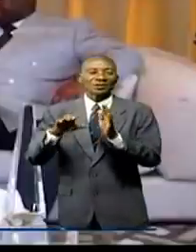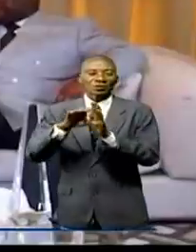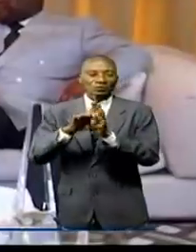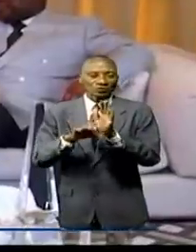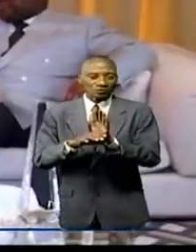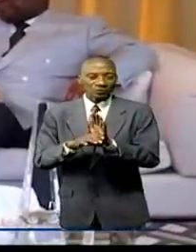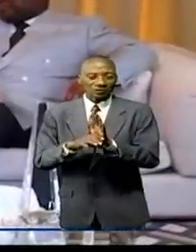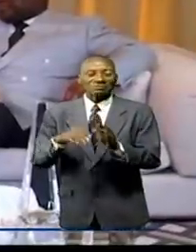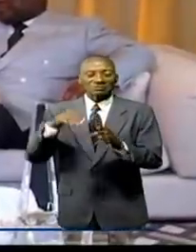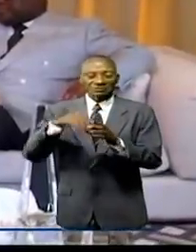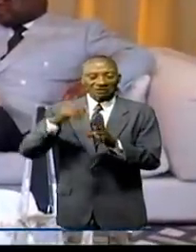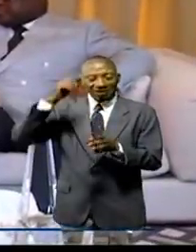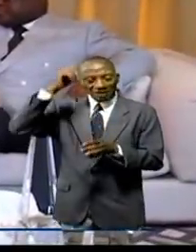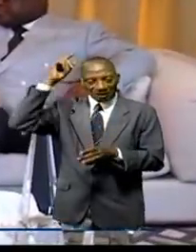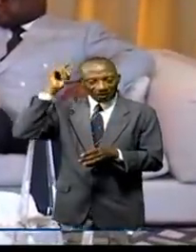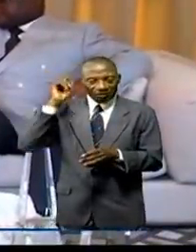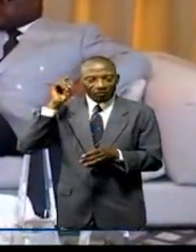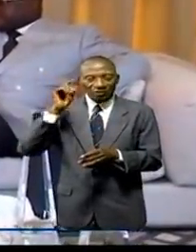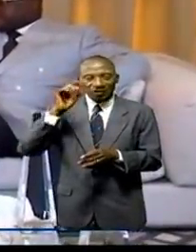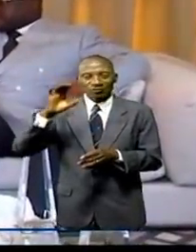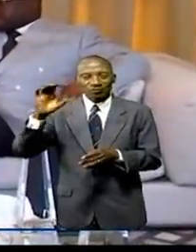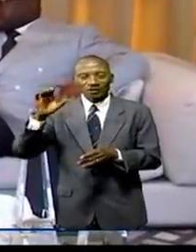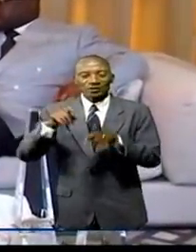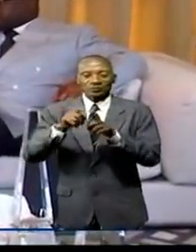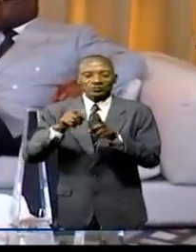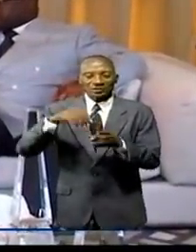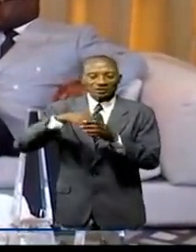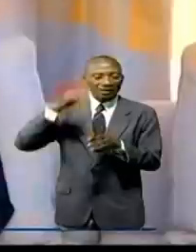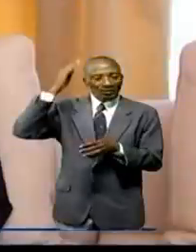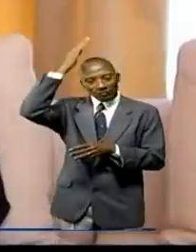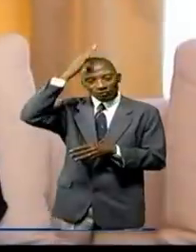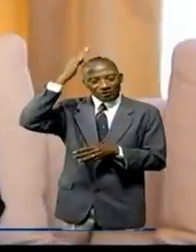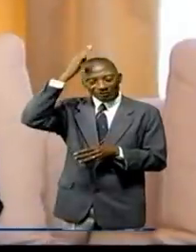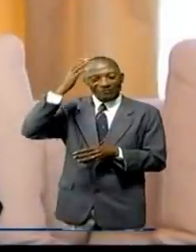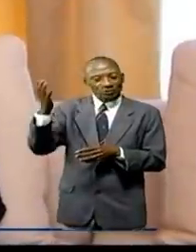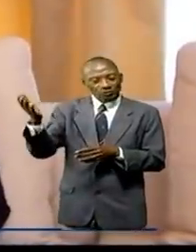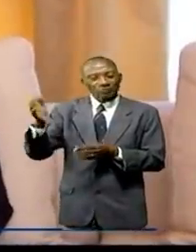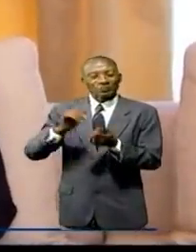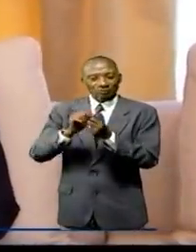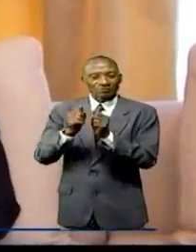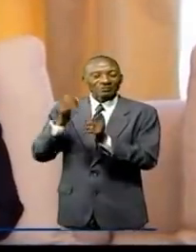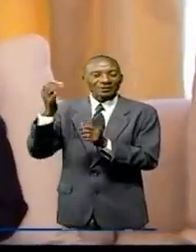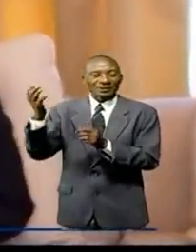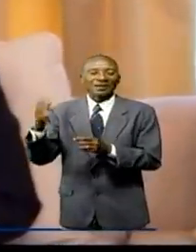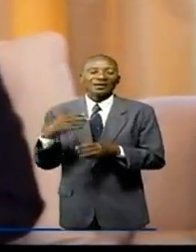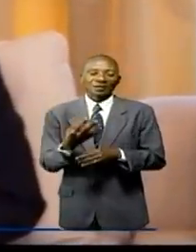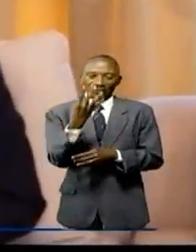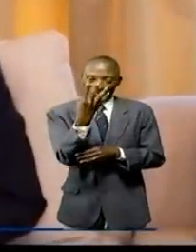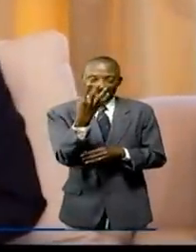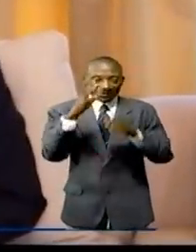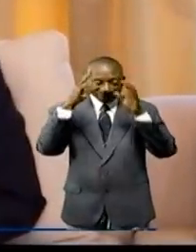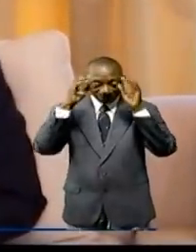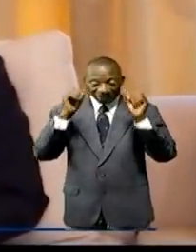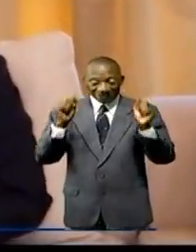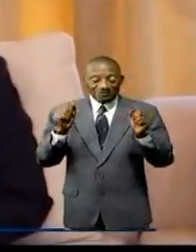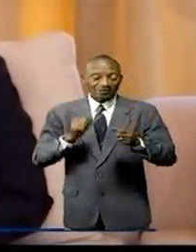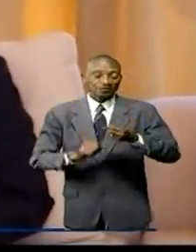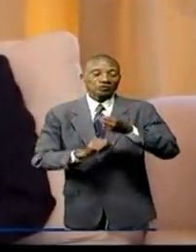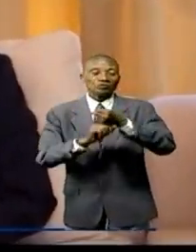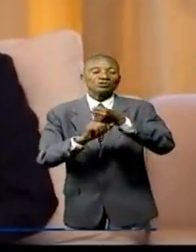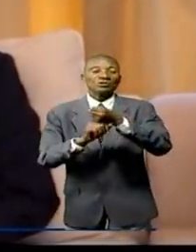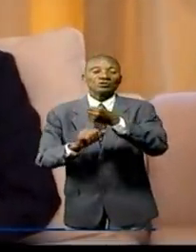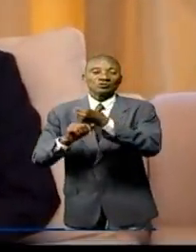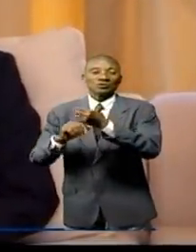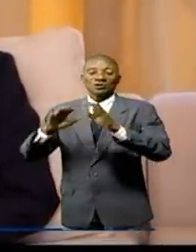en Guinée-Conakry et au Burkina Faso, les quatre chefs d'État ont réitéré leur soutien total à la